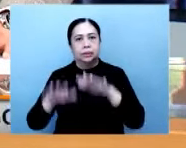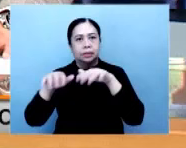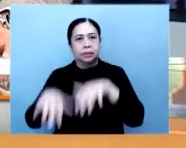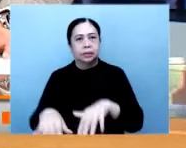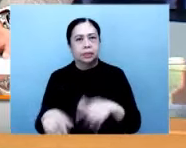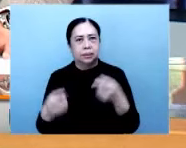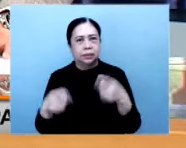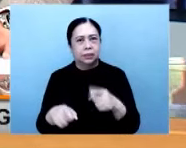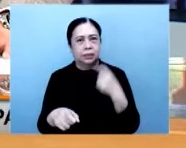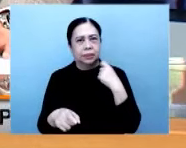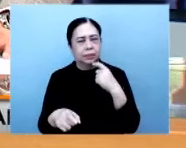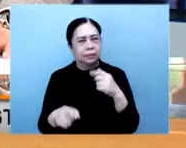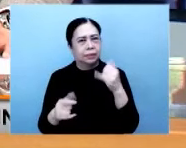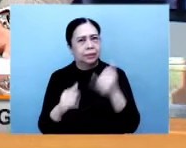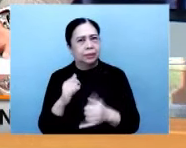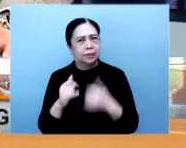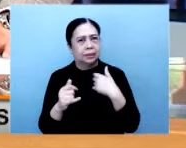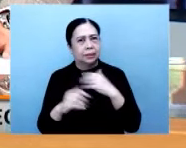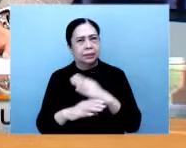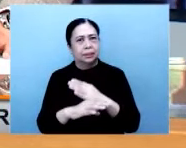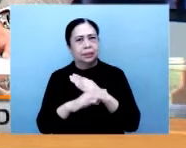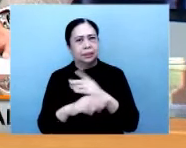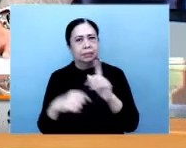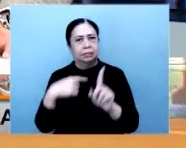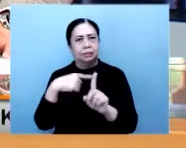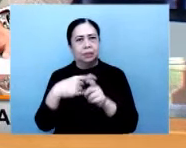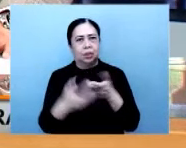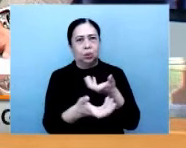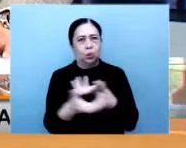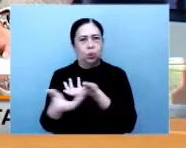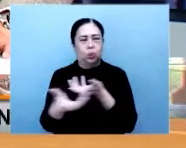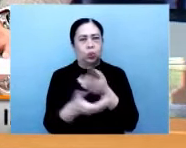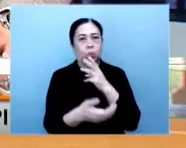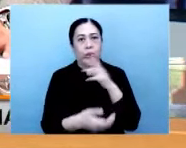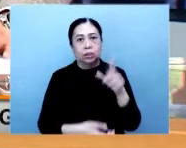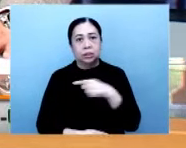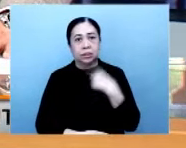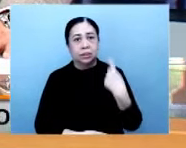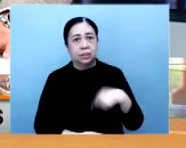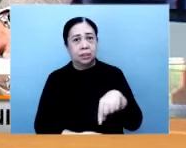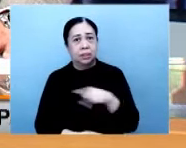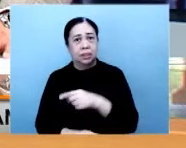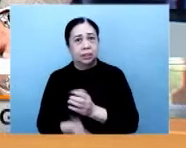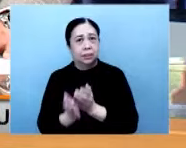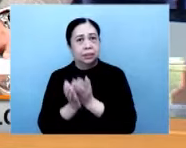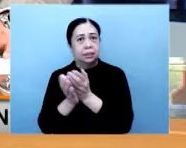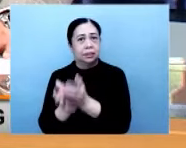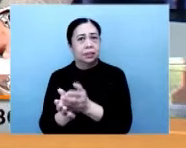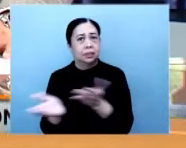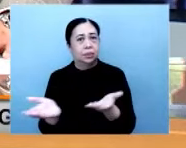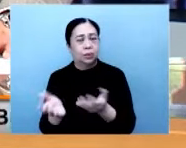ang pinakahuling pagharang at pambobomba ng tubig ng China sa ating resupply vessel sa